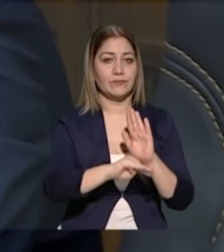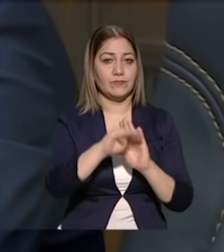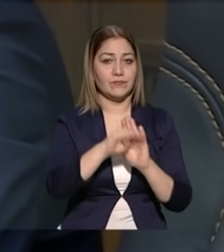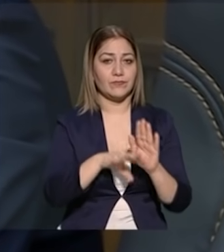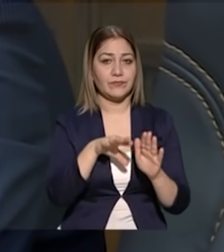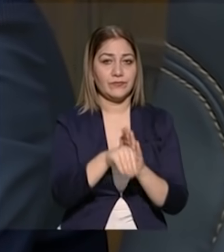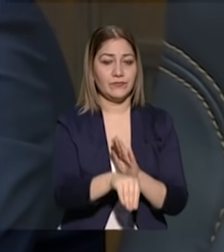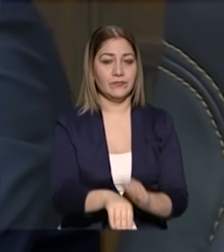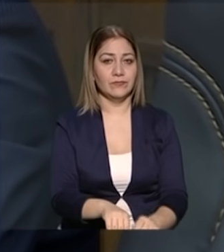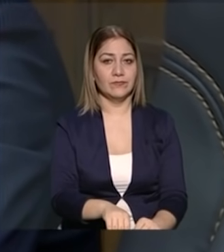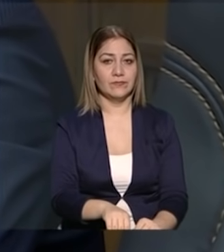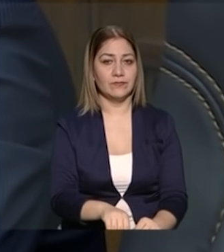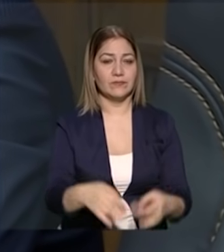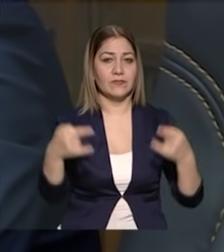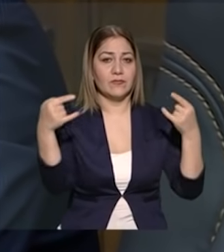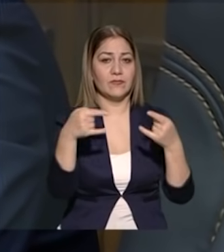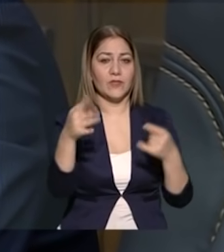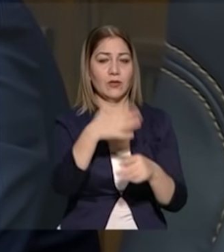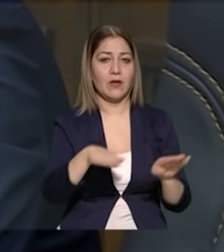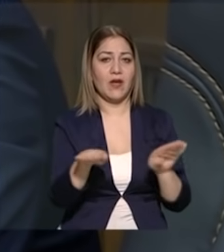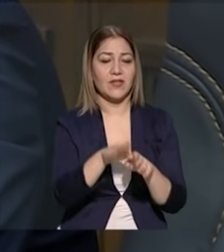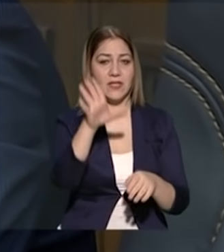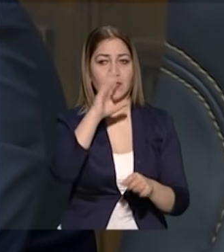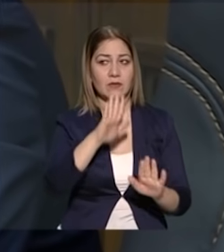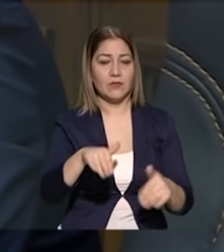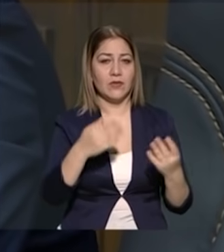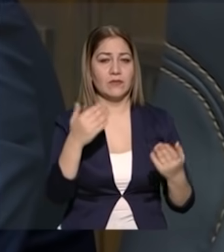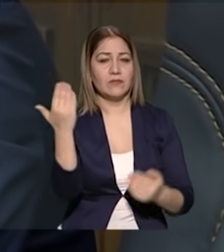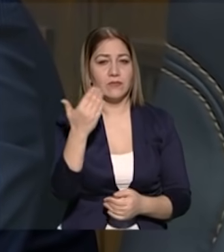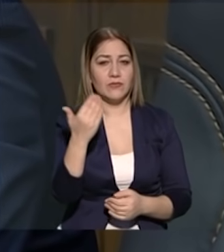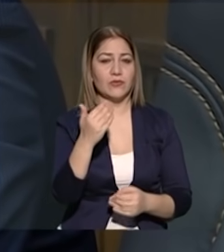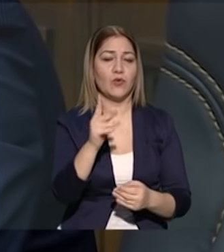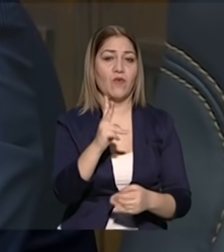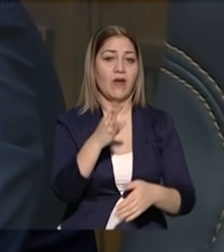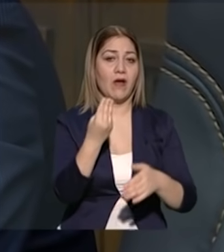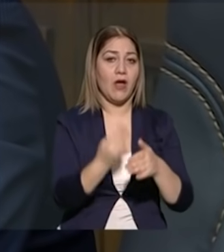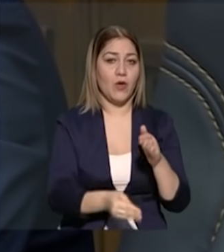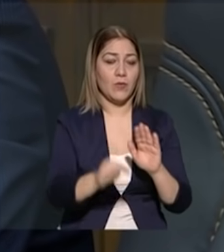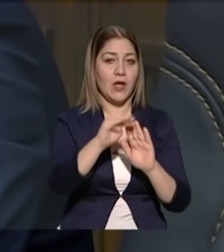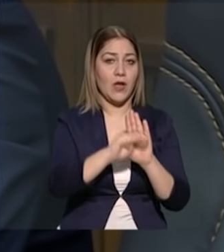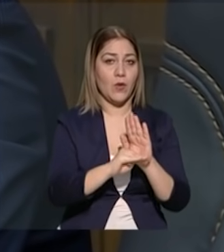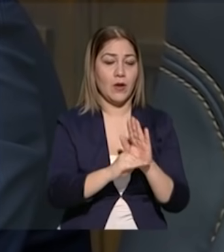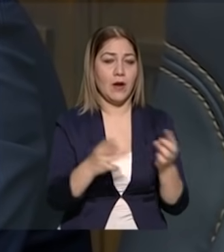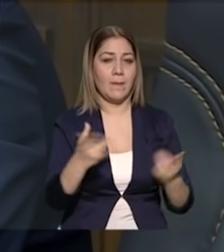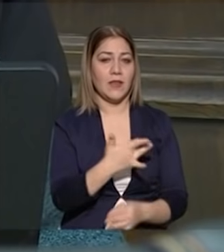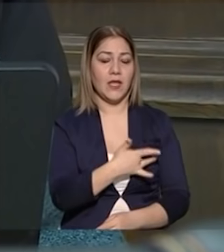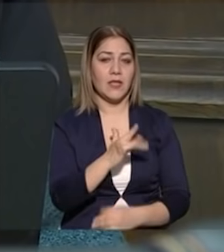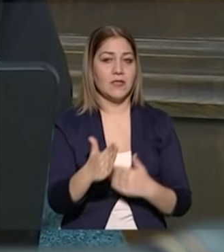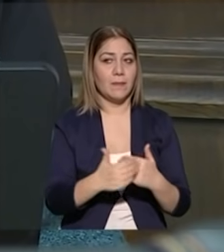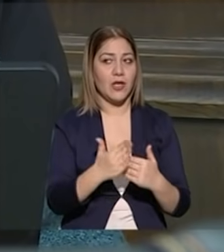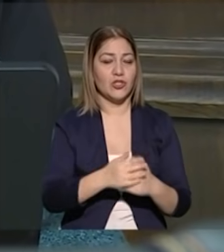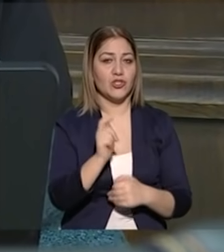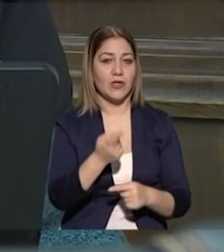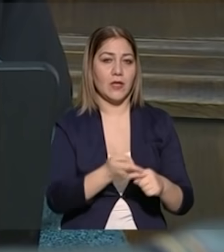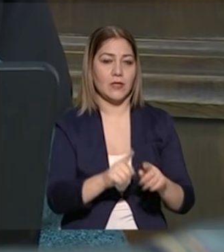նաև մեդիայով բոլորին հավասար հնարավորություններ տալը, ովքեր որ խախտում են այդ կանոնը, պետք է խստիվ պատժվեն։ Սա